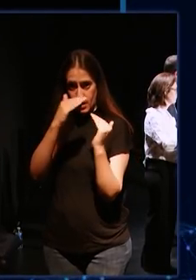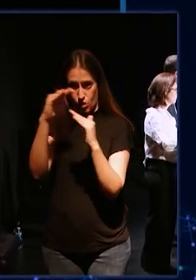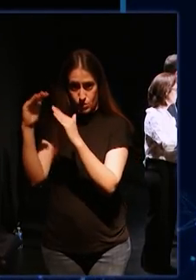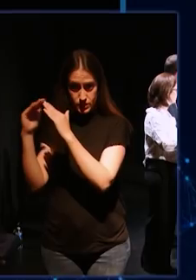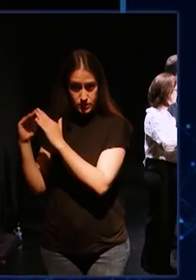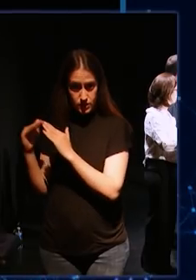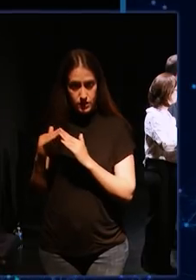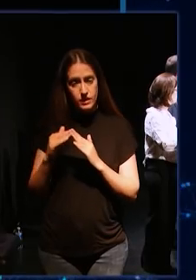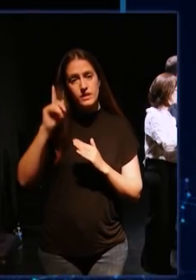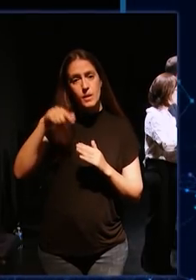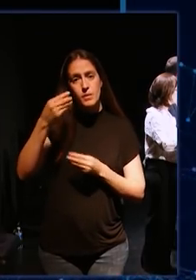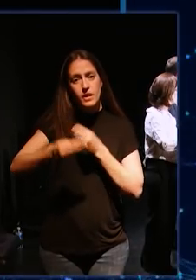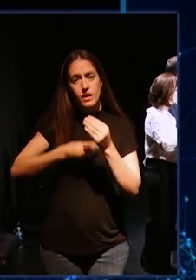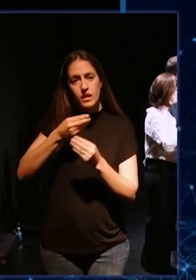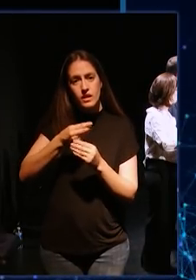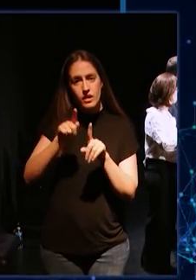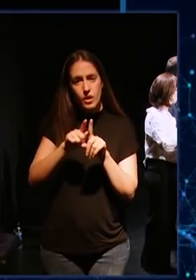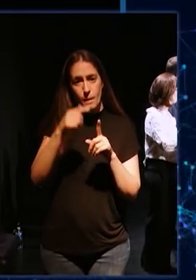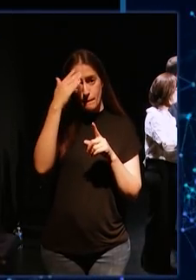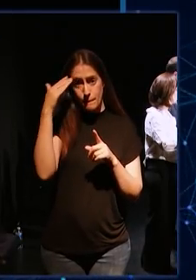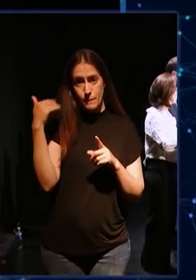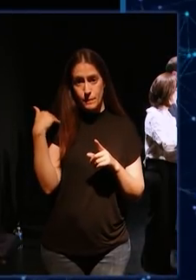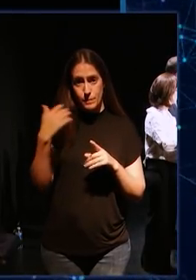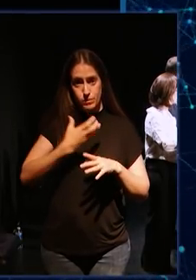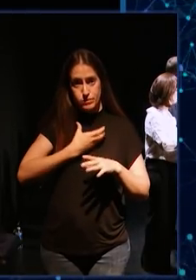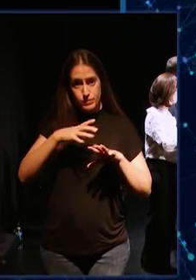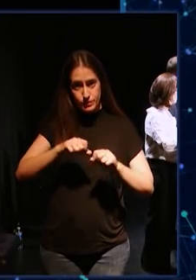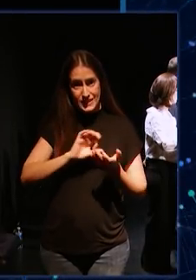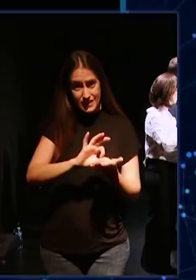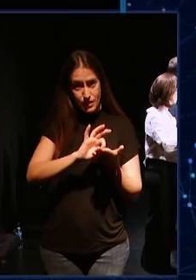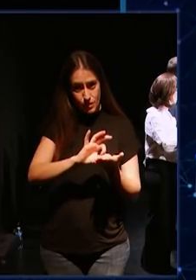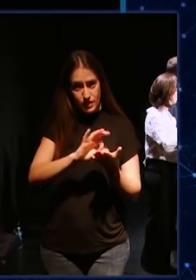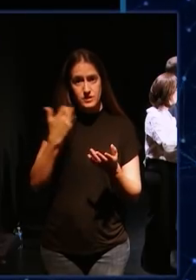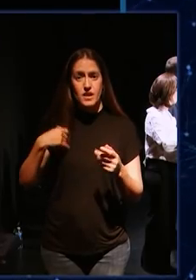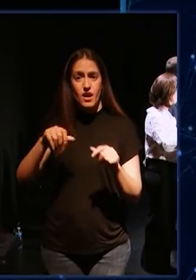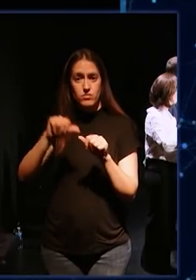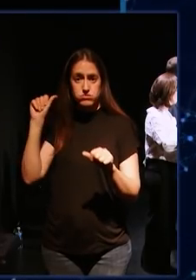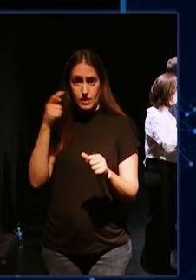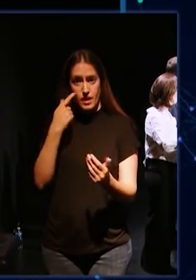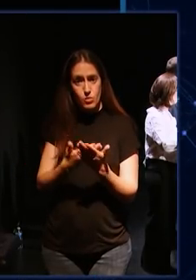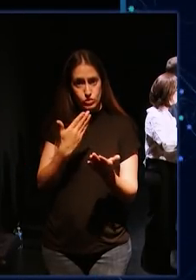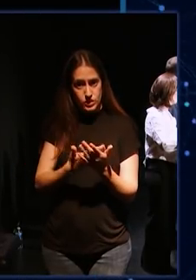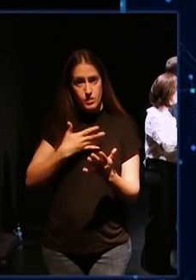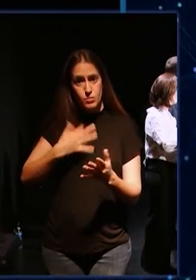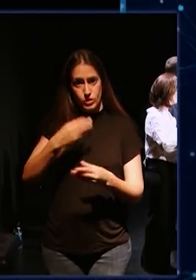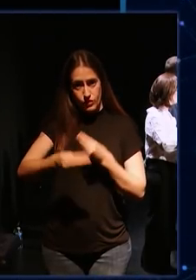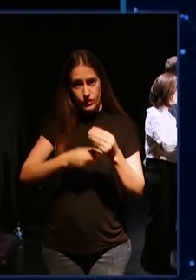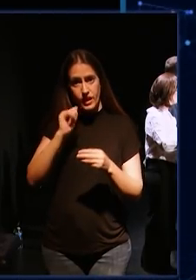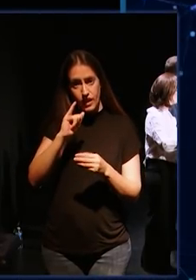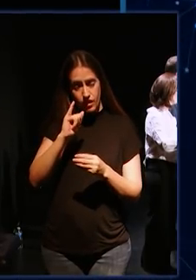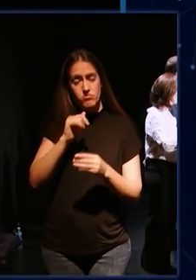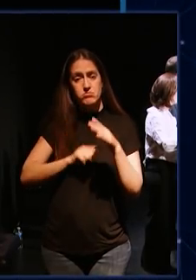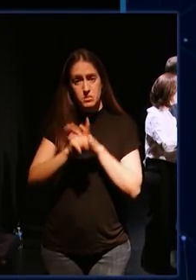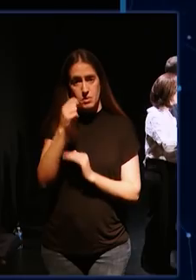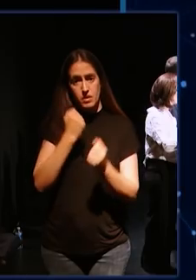I, evidentment, continuarem treballant per la municipalització de serveis, ja que hem demostrat que això també és desenvolupament econòmic local